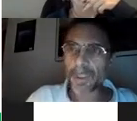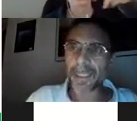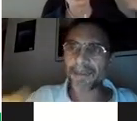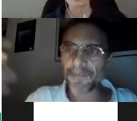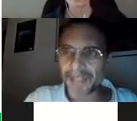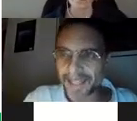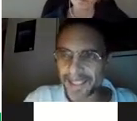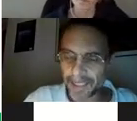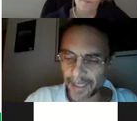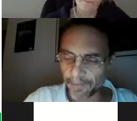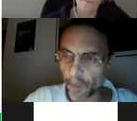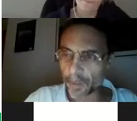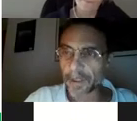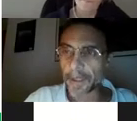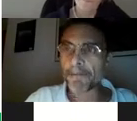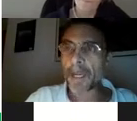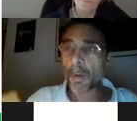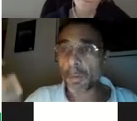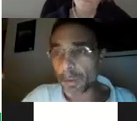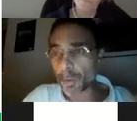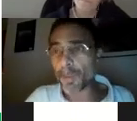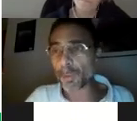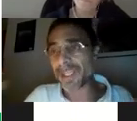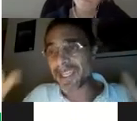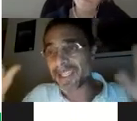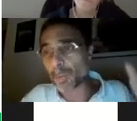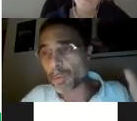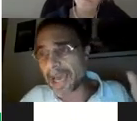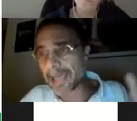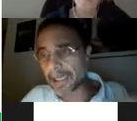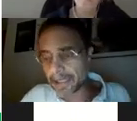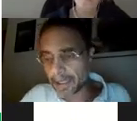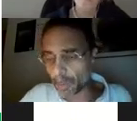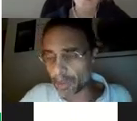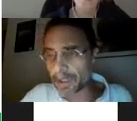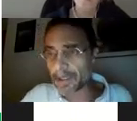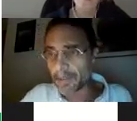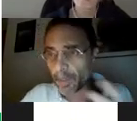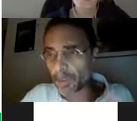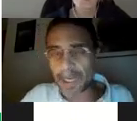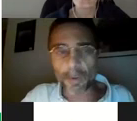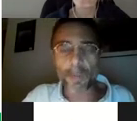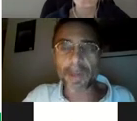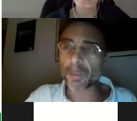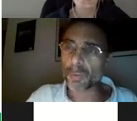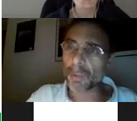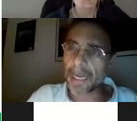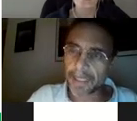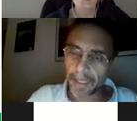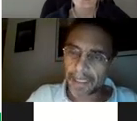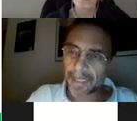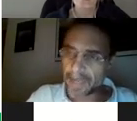dichiarato di affidarsi a fonti, diciamo così, istituzionali, nel senso di, se consideriamo come